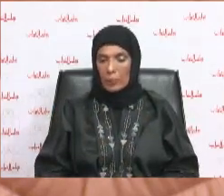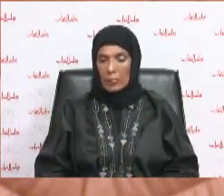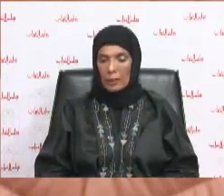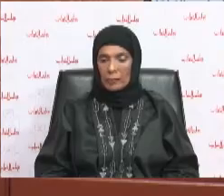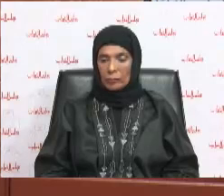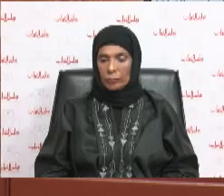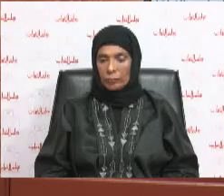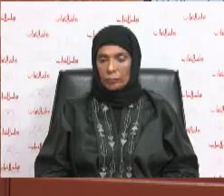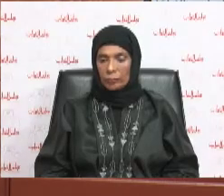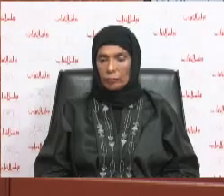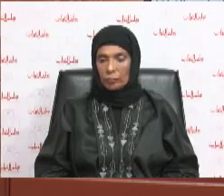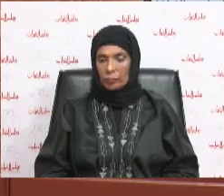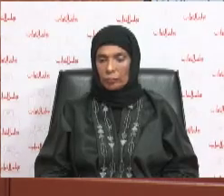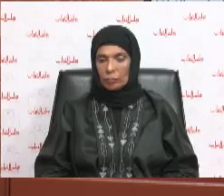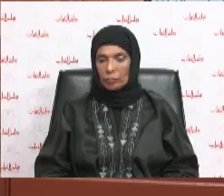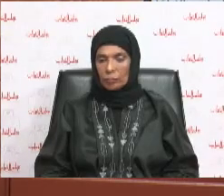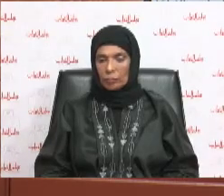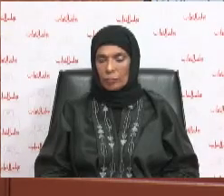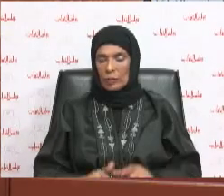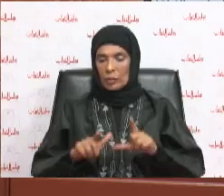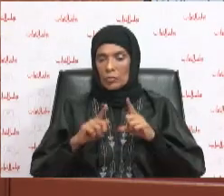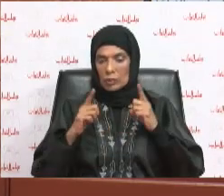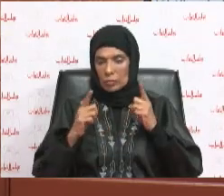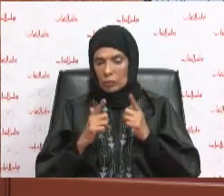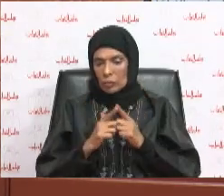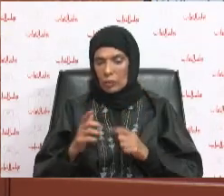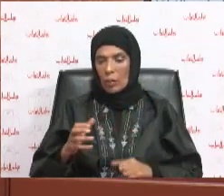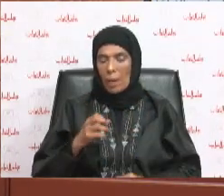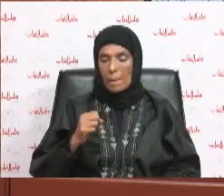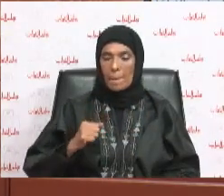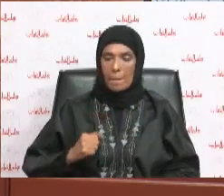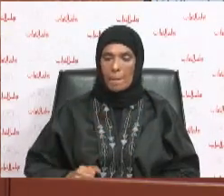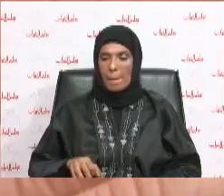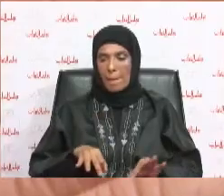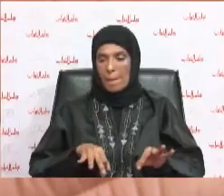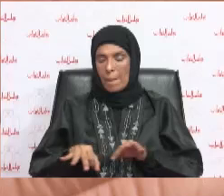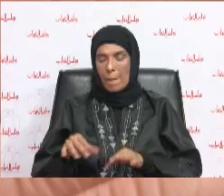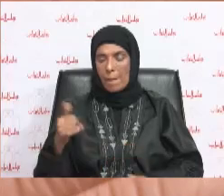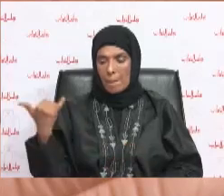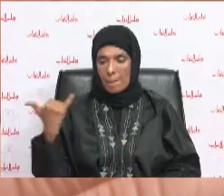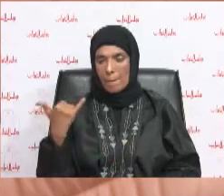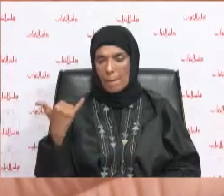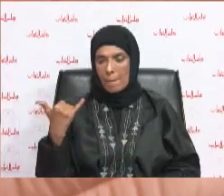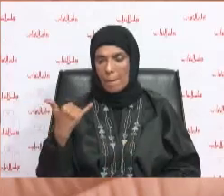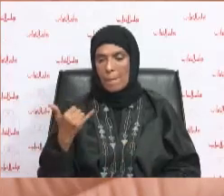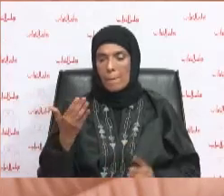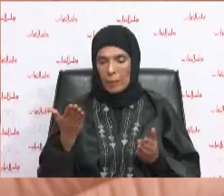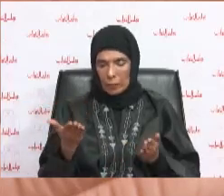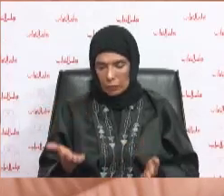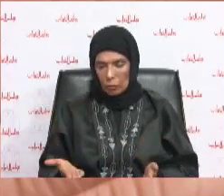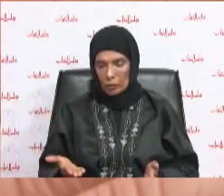طبعا مثل ما تفضلت اللجنة، تمتلك المملكة خطط استراتيجية لتوفير